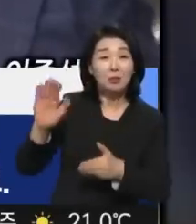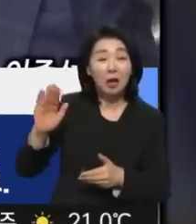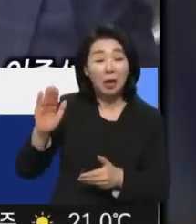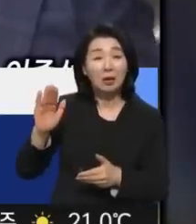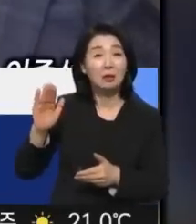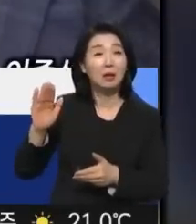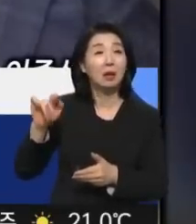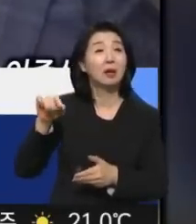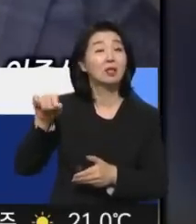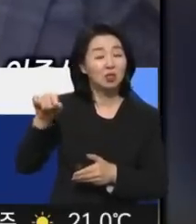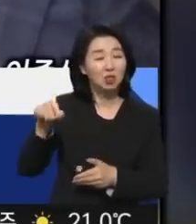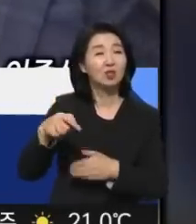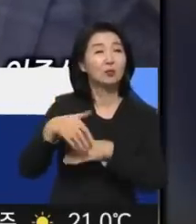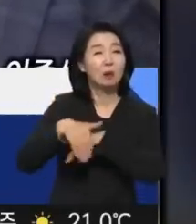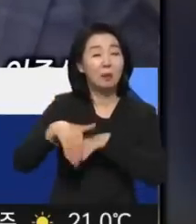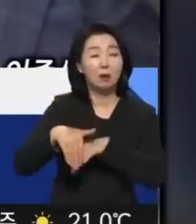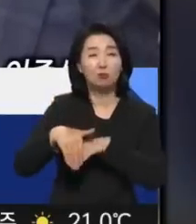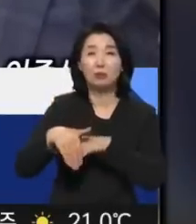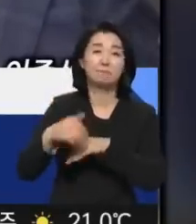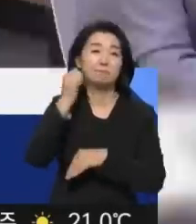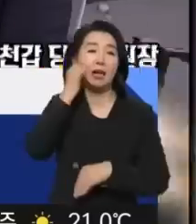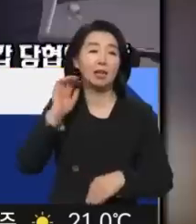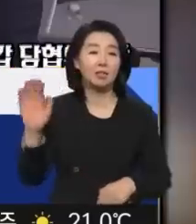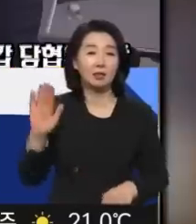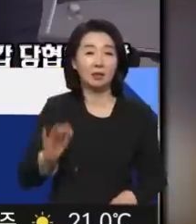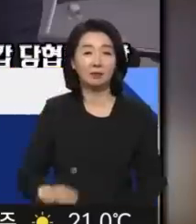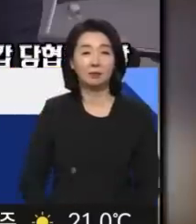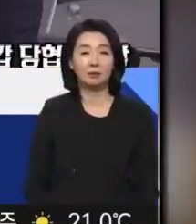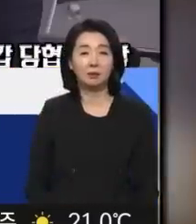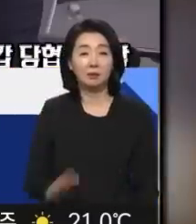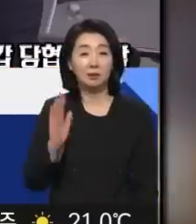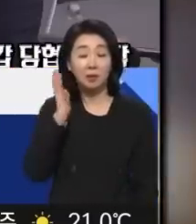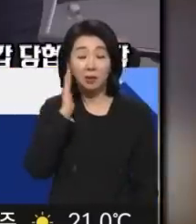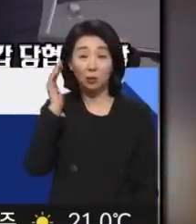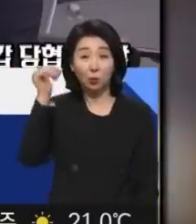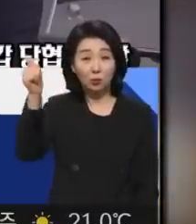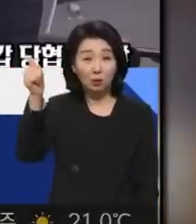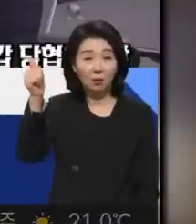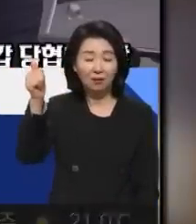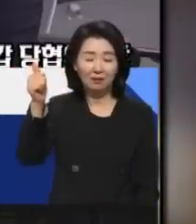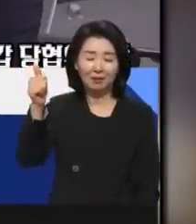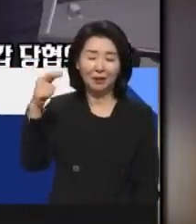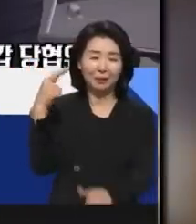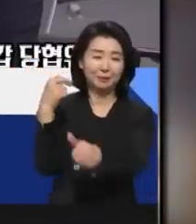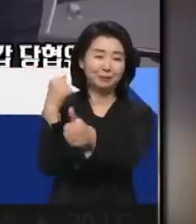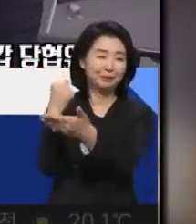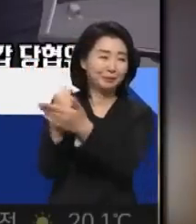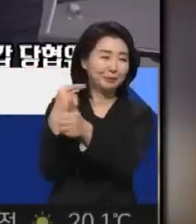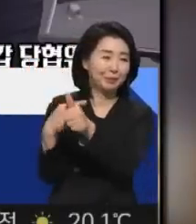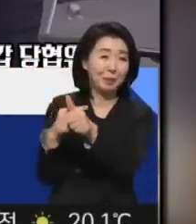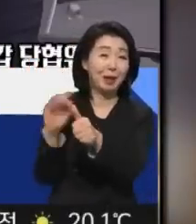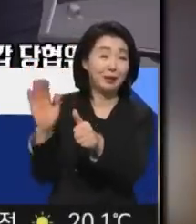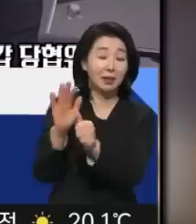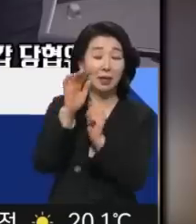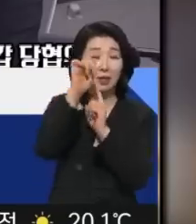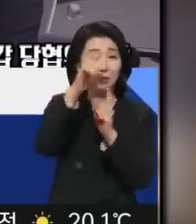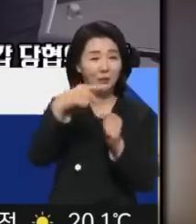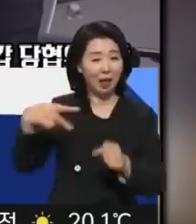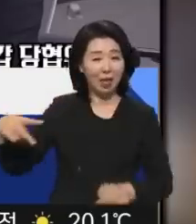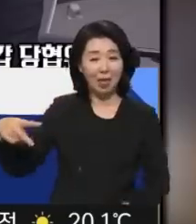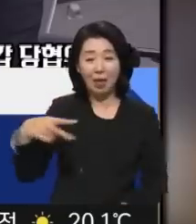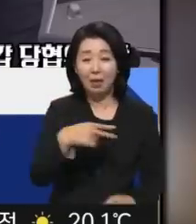생각 초도 없습니다. 그러니까 잘 생각해야 돼요, 그런 건. 뭐 대통령을 뭐 강하게 비난하지 않으면 내지는 뭐 이준석과 선을